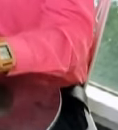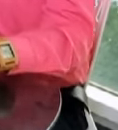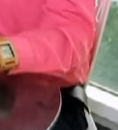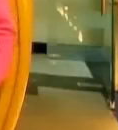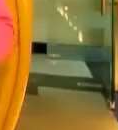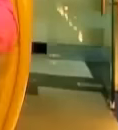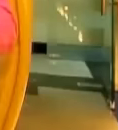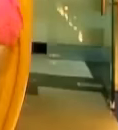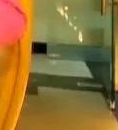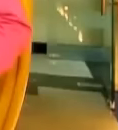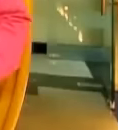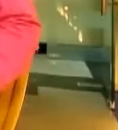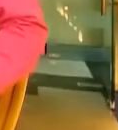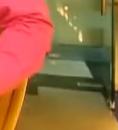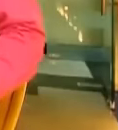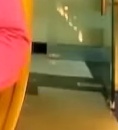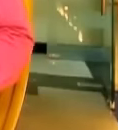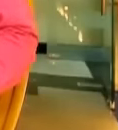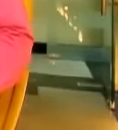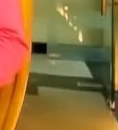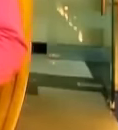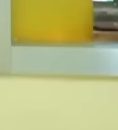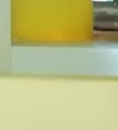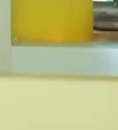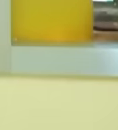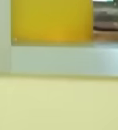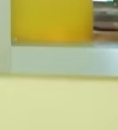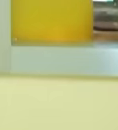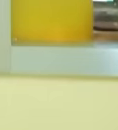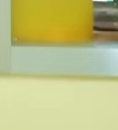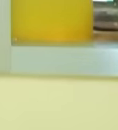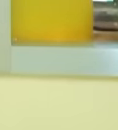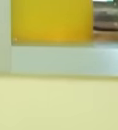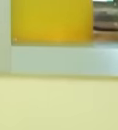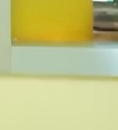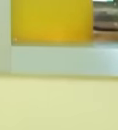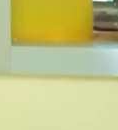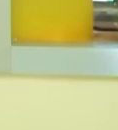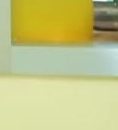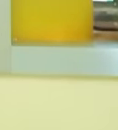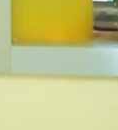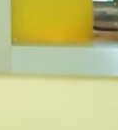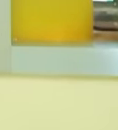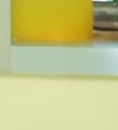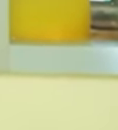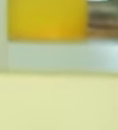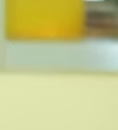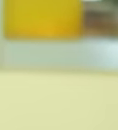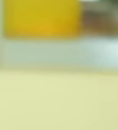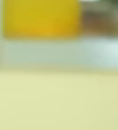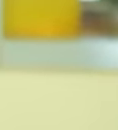membina. Fikir dahulu sebelum anda lakukannya. Mesej ini dibawa khas oleh Berita RTM.